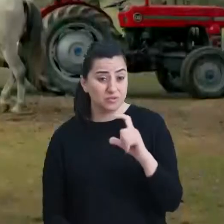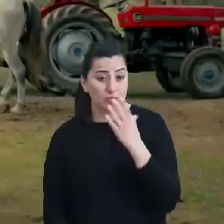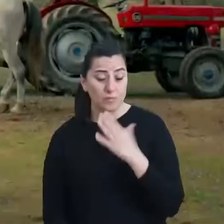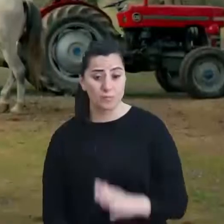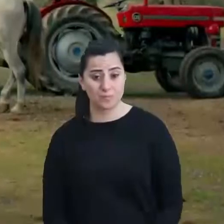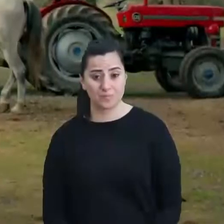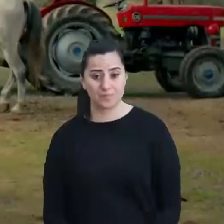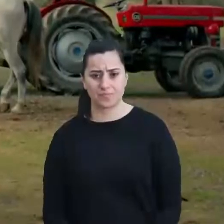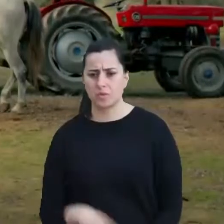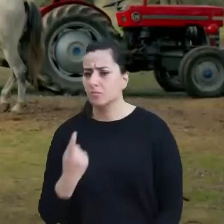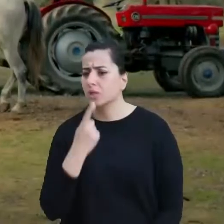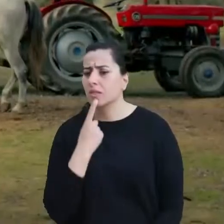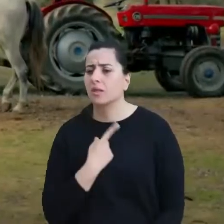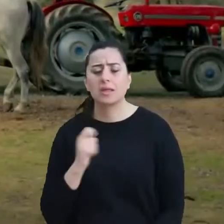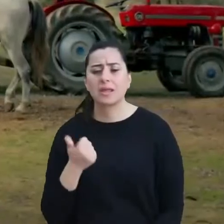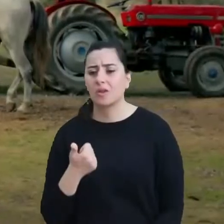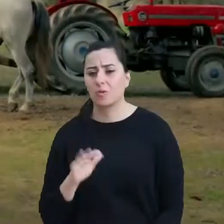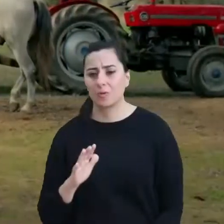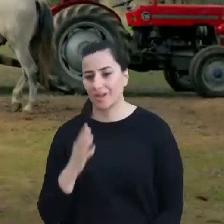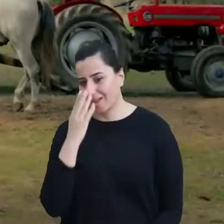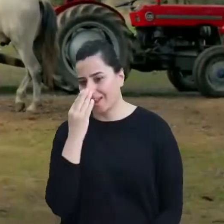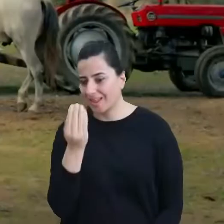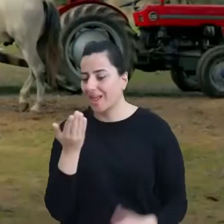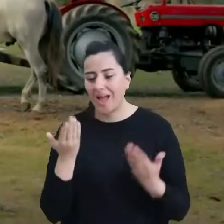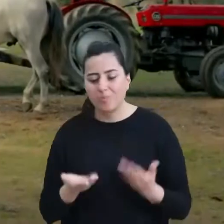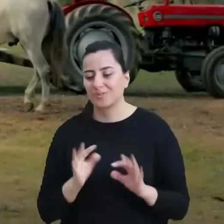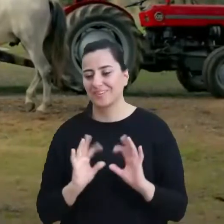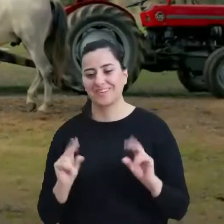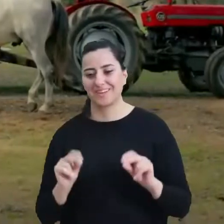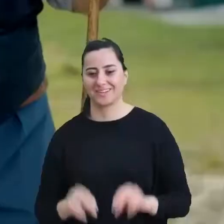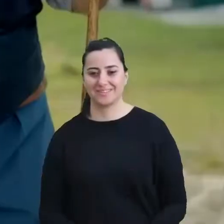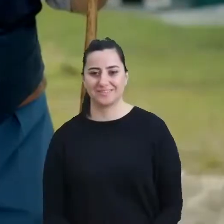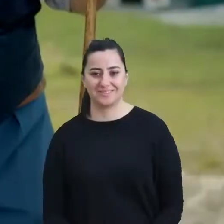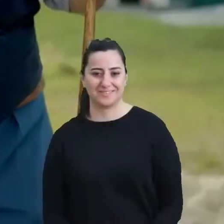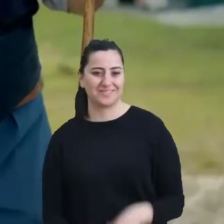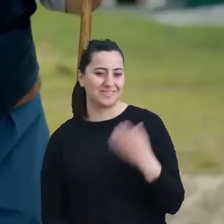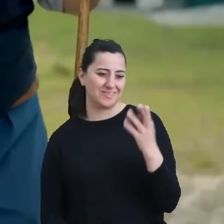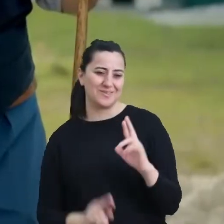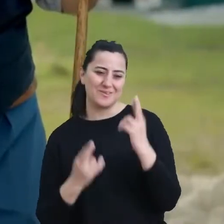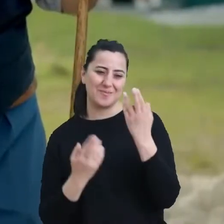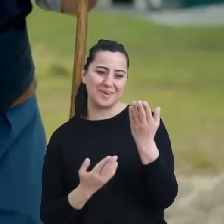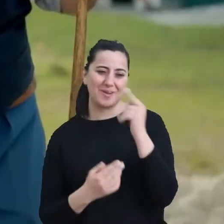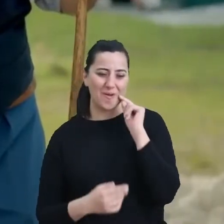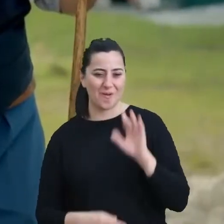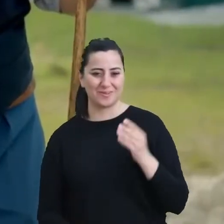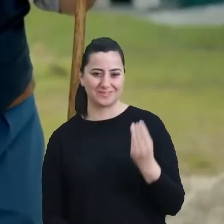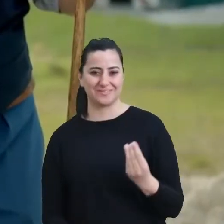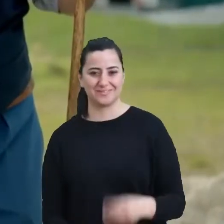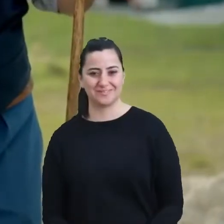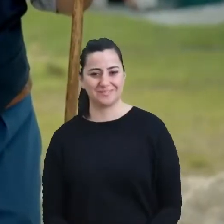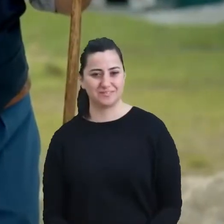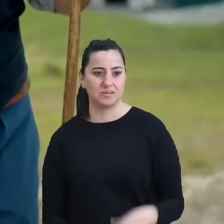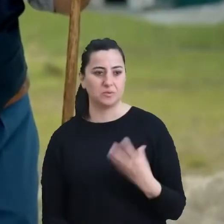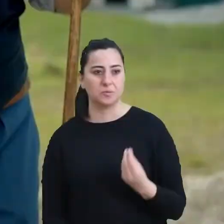bilemiyorum. Bir şey demene gerek yok ki Sedef. Hediyemi kabul etsen yeter bana. Ne romantik olan değil mi Naciye? He,